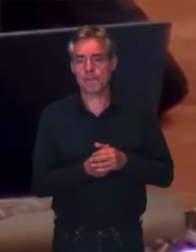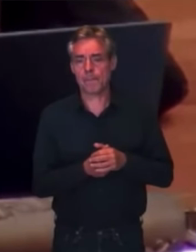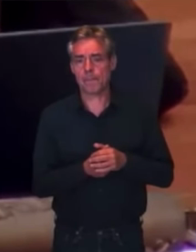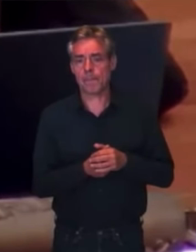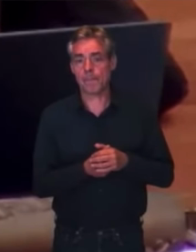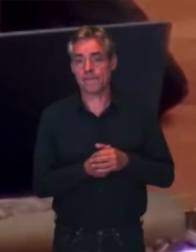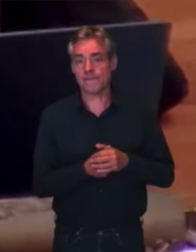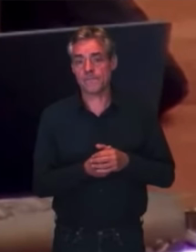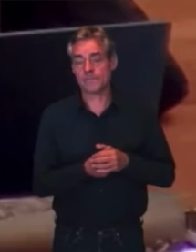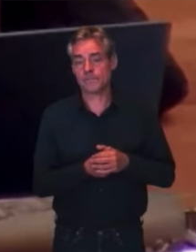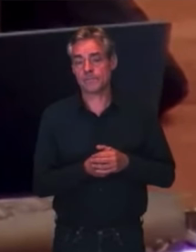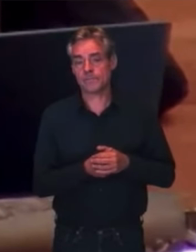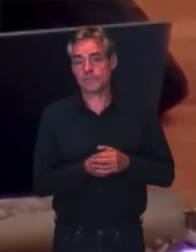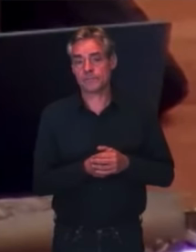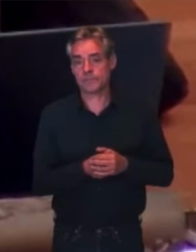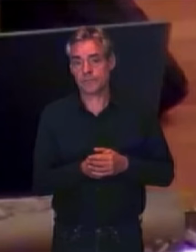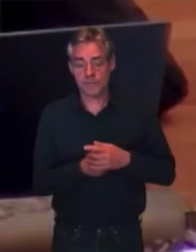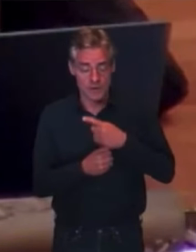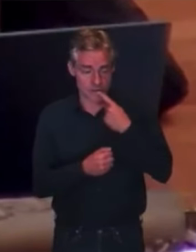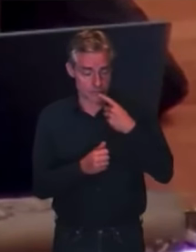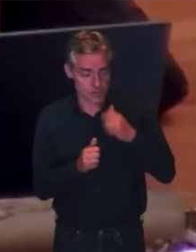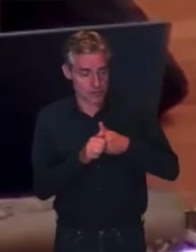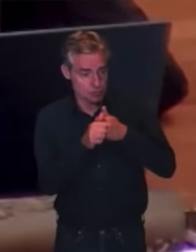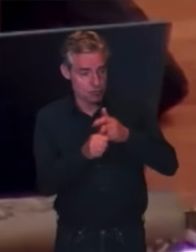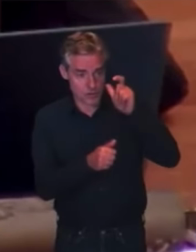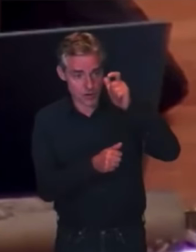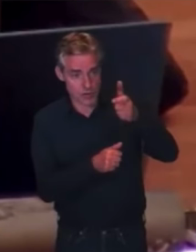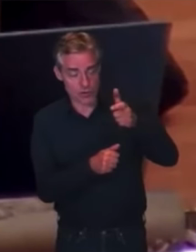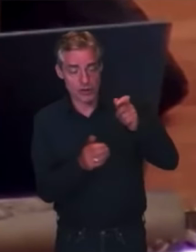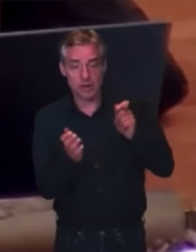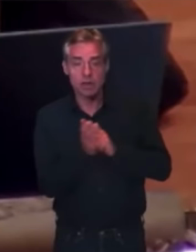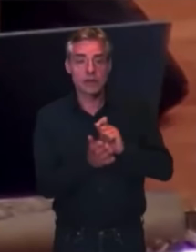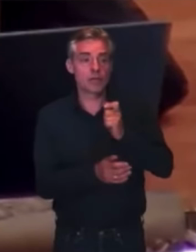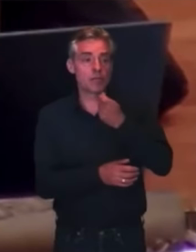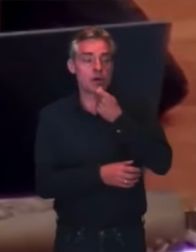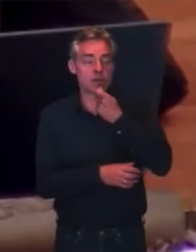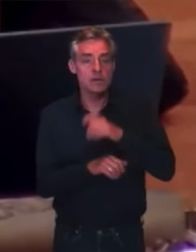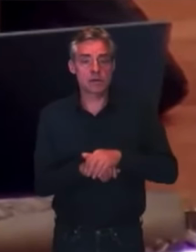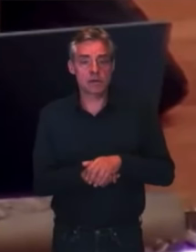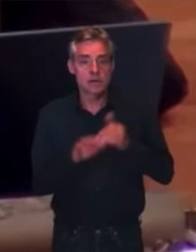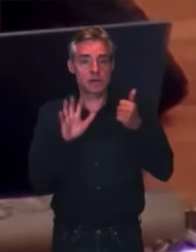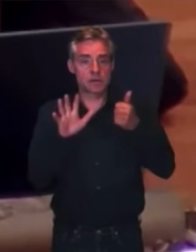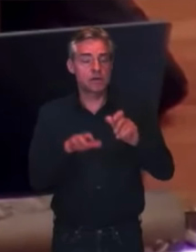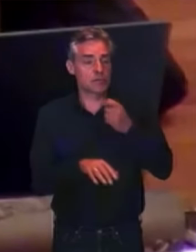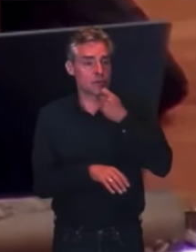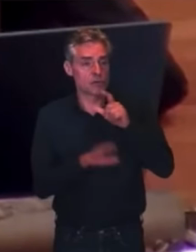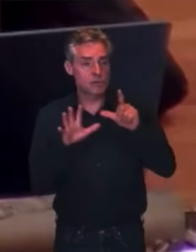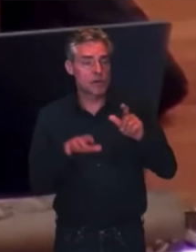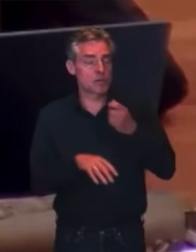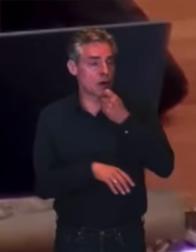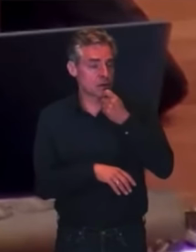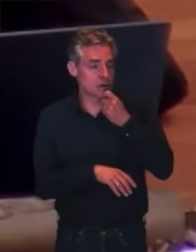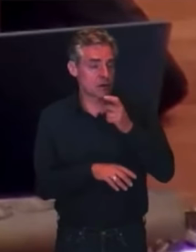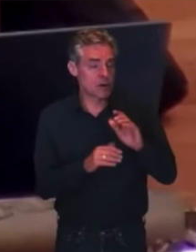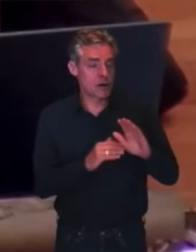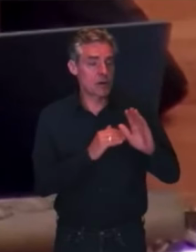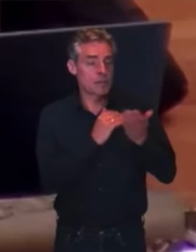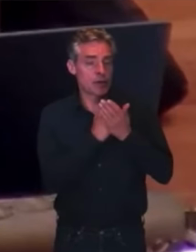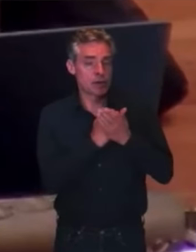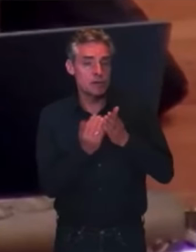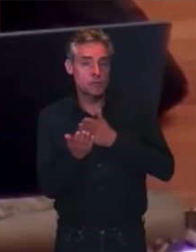ce qui voudrait dire que, si on suit votre logique, au mois de mars, le 6 mars ou le 7 mars, vous nous présentez des